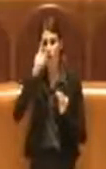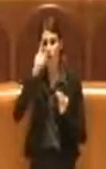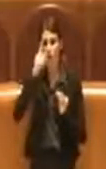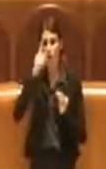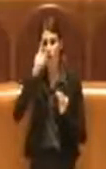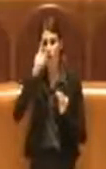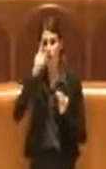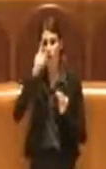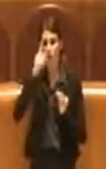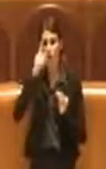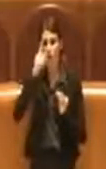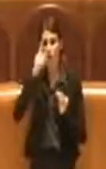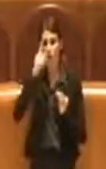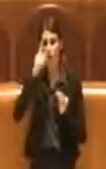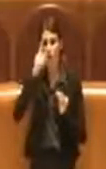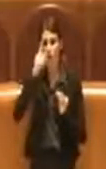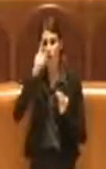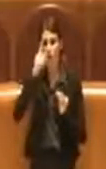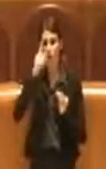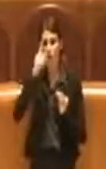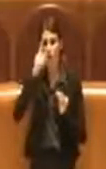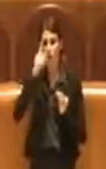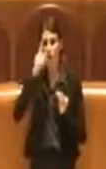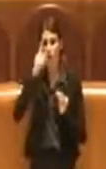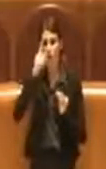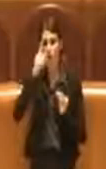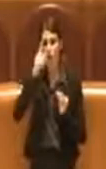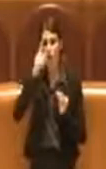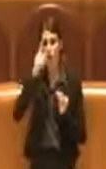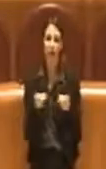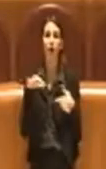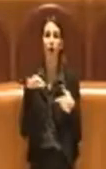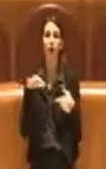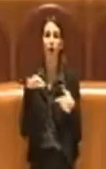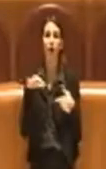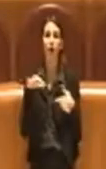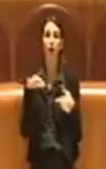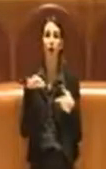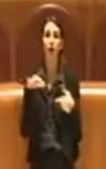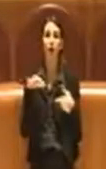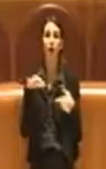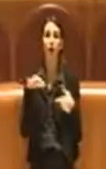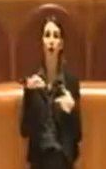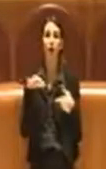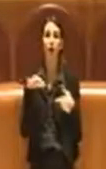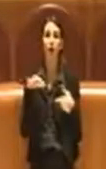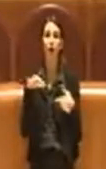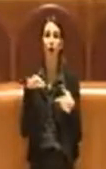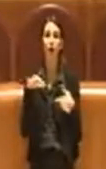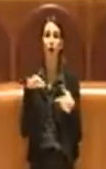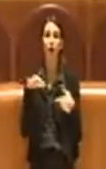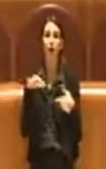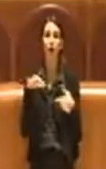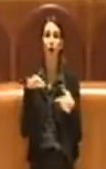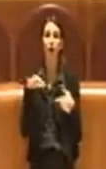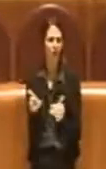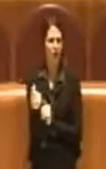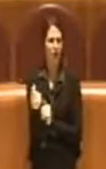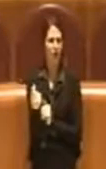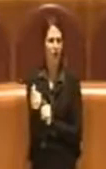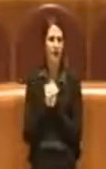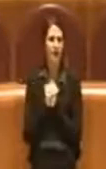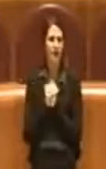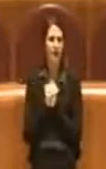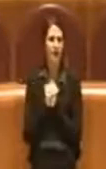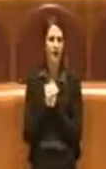Sì, primariamente insomma intervengo sul parere contrario del Dipartimento Risorse Economiche,